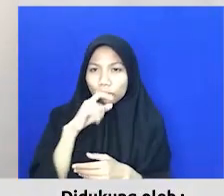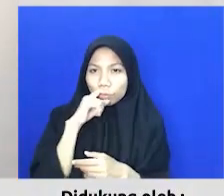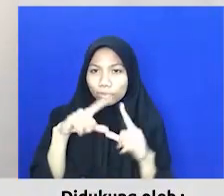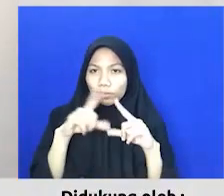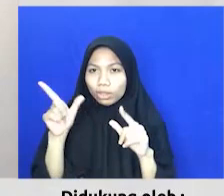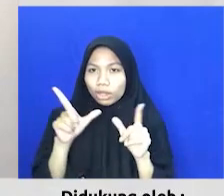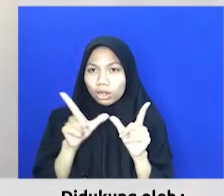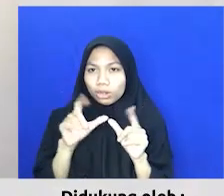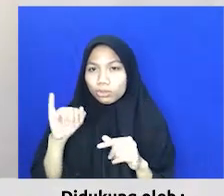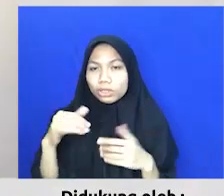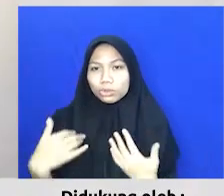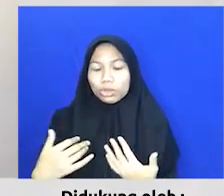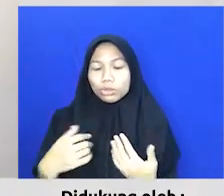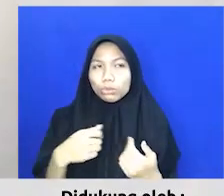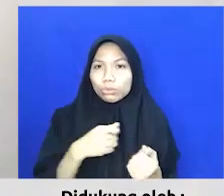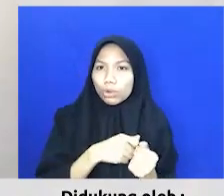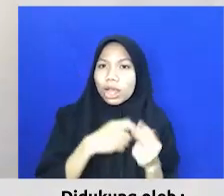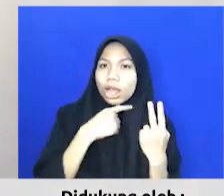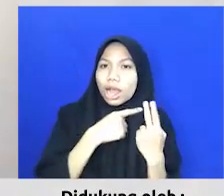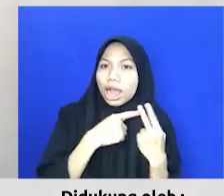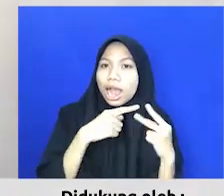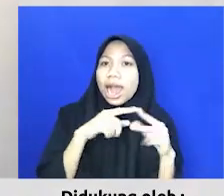Alwi Dahlan di Universitas Indonesia.